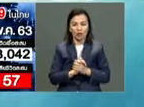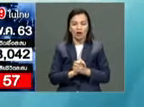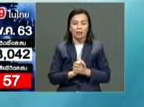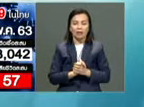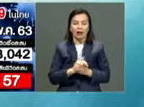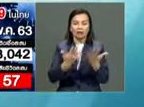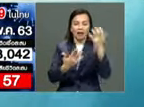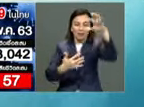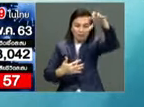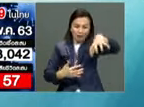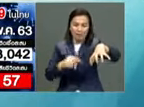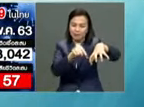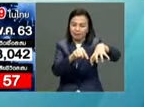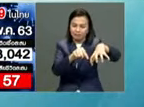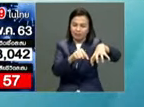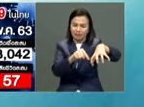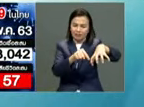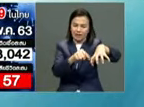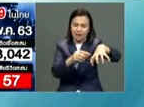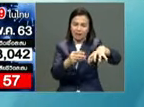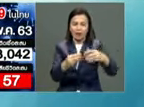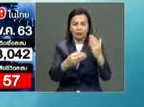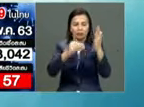ก็เอาเต็มแม็กเลยครับเพื่อให้คนไทยที่เราเดือดร้อนอยู่ต่างประเทศได้กลับเข้ามาต้องขอขอบพระคุณทางสพมทางกระทรวงมหาดไทยกระทรวงกลาโหมนะครับแล้วก็กระทรวงสาธารณสุขรวมถึงผู้เกี่ยวข้องทุกส่วนนะครับโดยเฉพาะพื้นที่ที่ให้มีstateพอทันทีนะผู้ว่าประชาชนในเขตพื้นที่ต่างๆที่ทำให้พวกเขาได้มาอยู่พักได้นะครับแล้วก็ในภาพถัดไปนั้นก็จะเป็นเที่ยวบินในสัปดาห์ข้างหน้านะครับผมก็ขออนุญาติได้นำเสนอเป็นภาพแล้วก็ส่วนว่าใครเห็นประเทศ